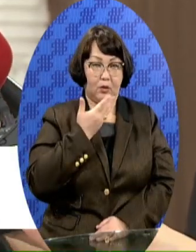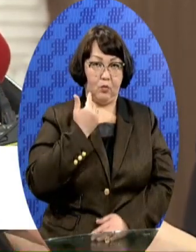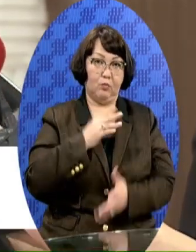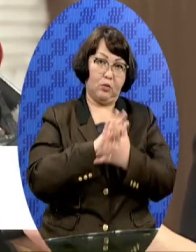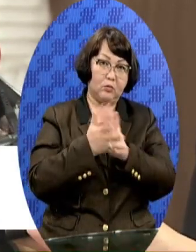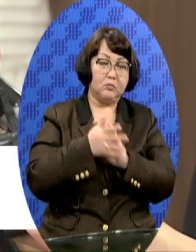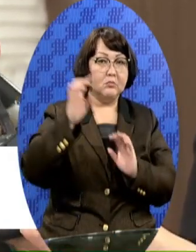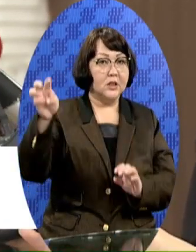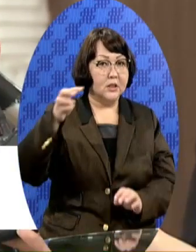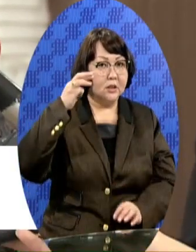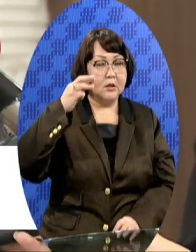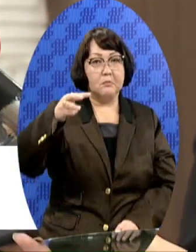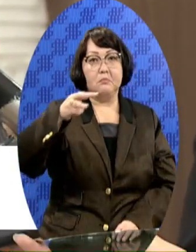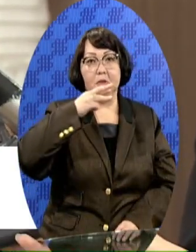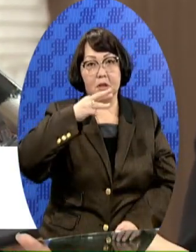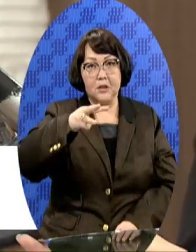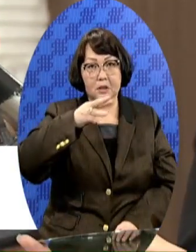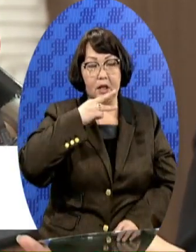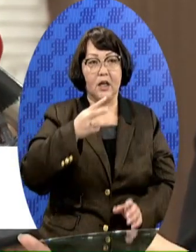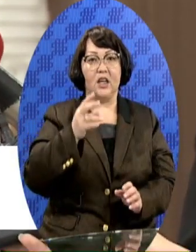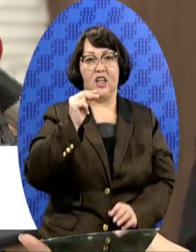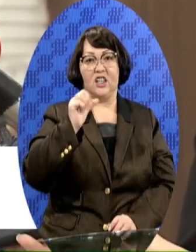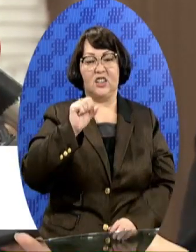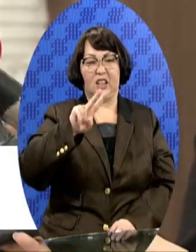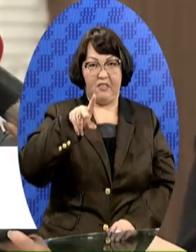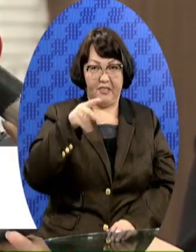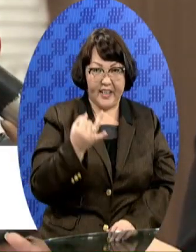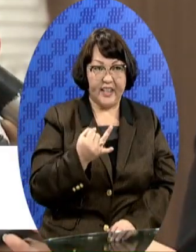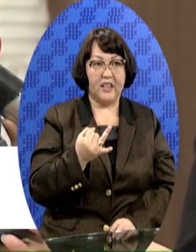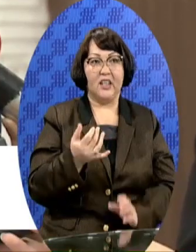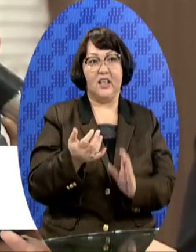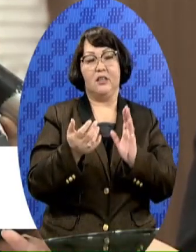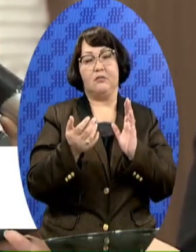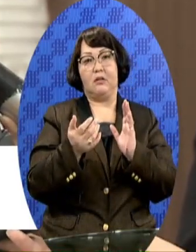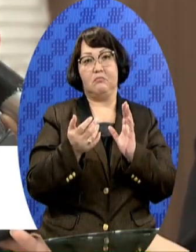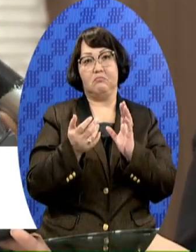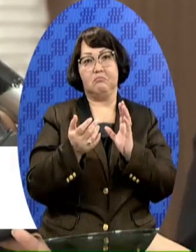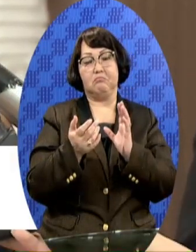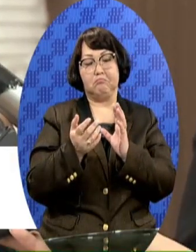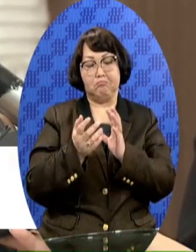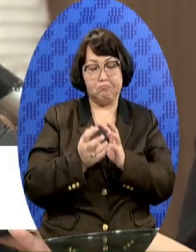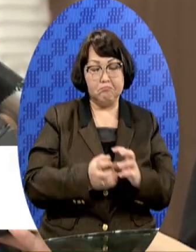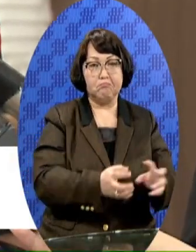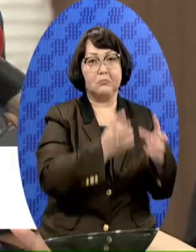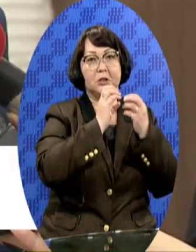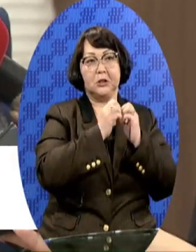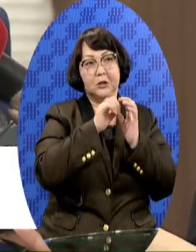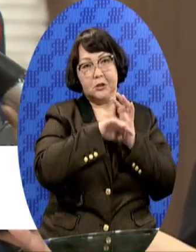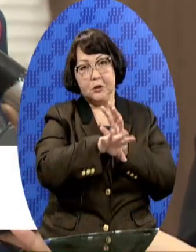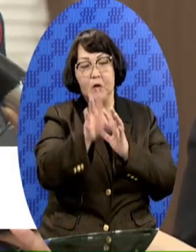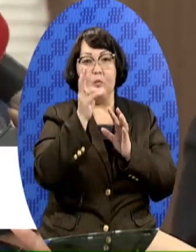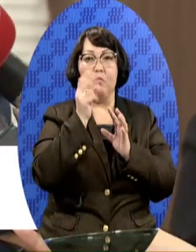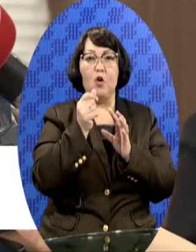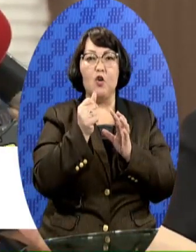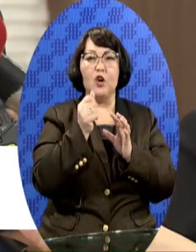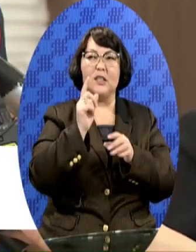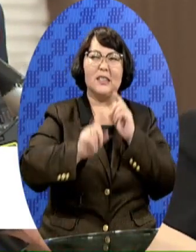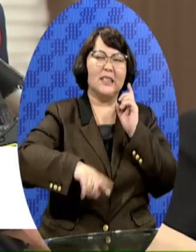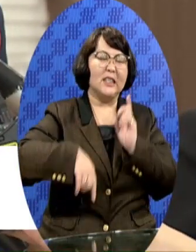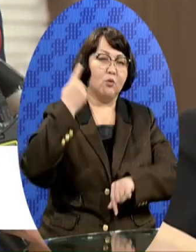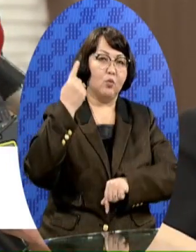мэдлэг мэдээлэл одоо чадах дамжиж орно гэдэг бол үндсэндээ ямар ч их хэмжээ нь одоо мөнгнөөс одоо